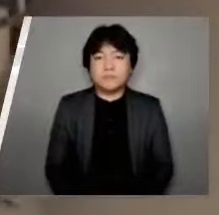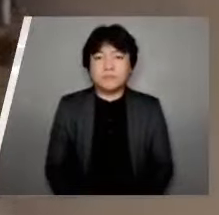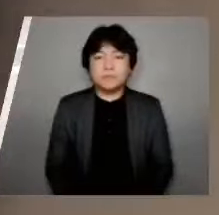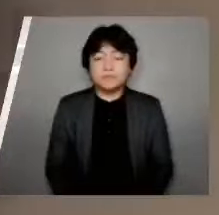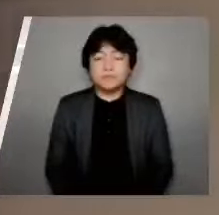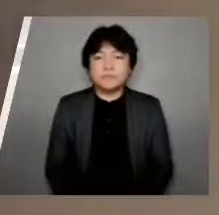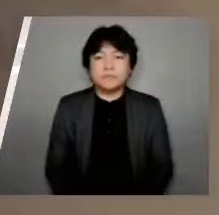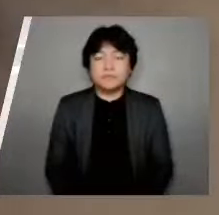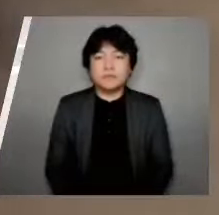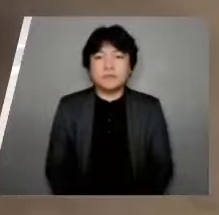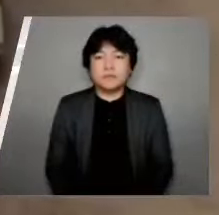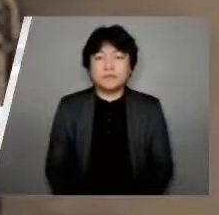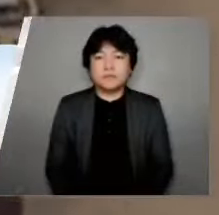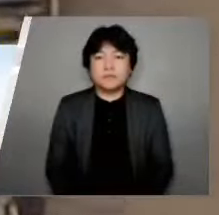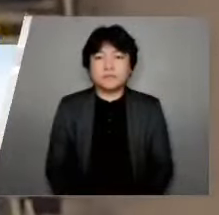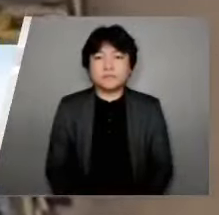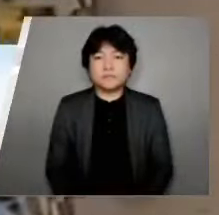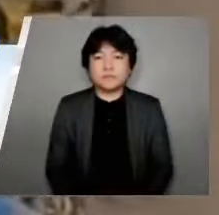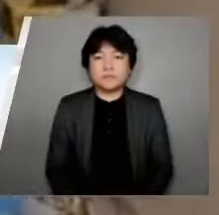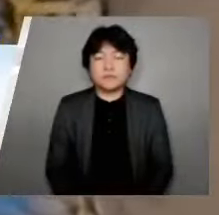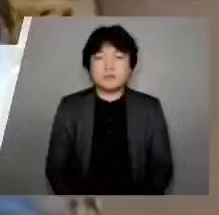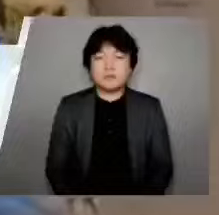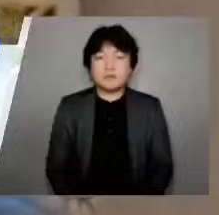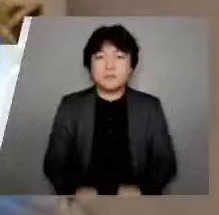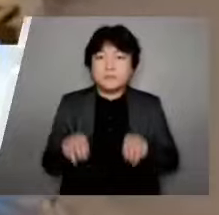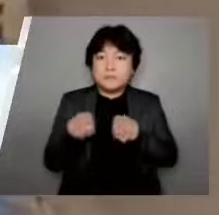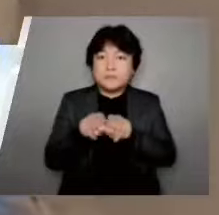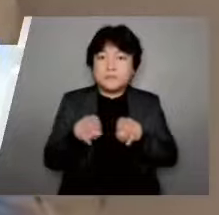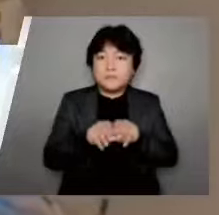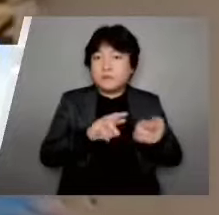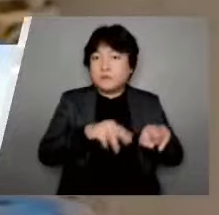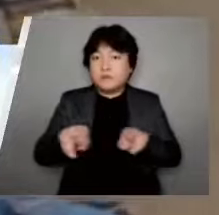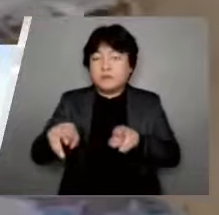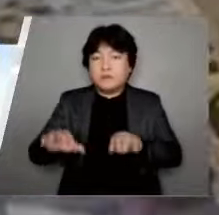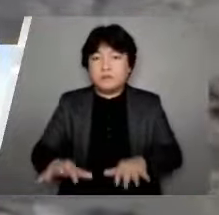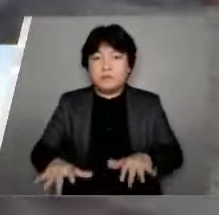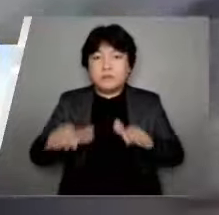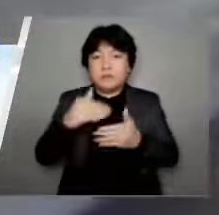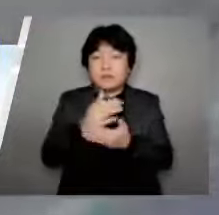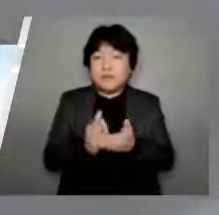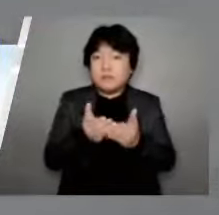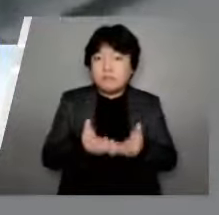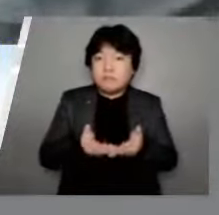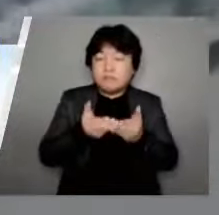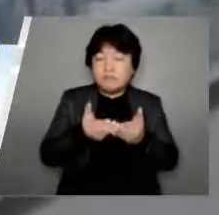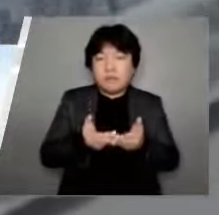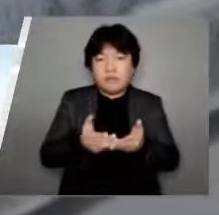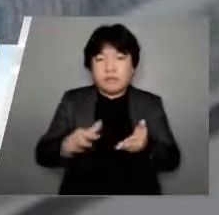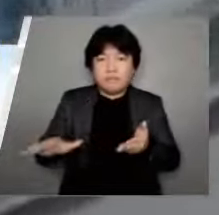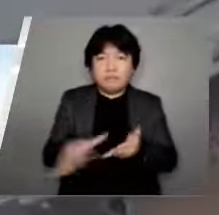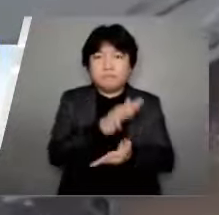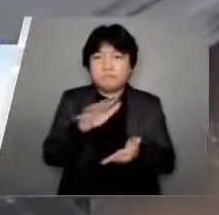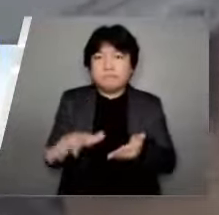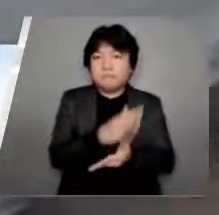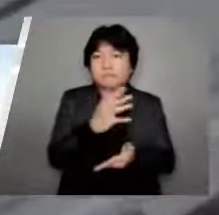Sa gitna ng pagragasa ng tubig sa Marikina River, inanod ang ilang barko at barge hanggang sa F. Manalo Bridge sa